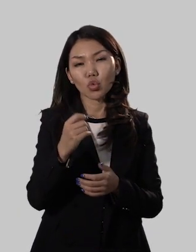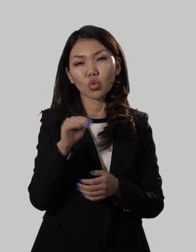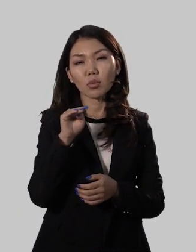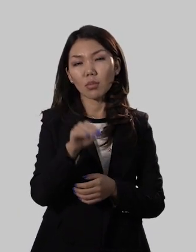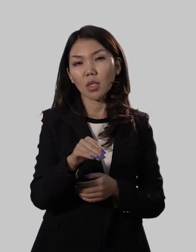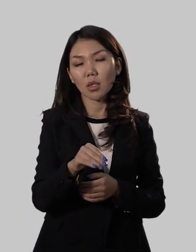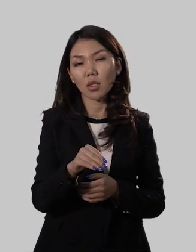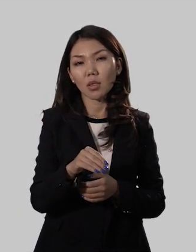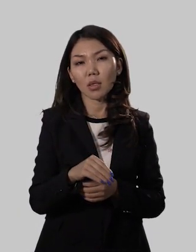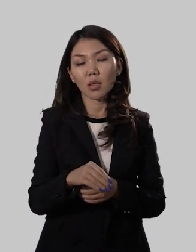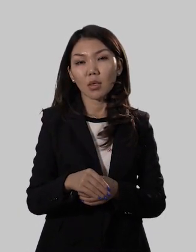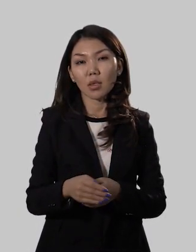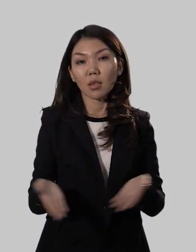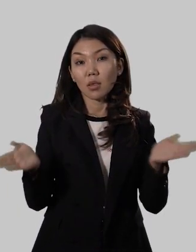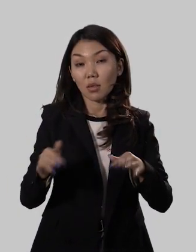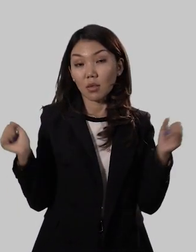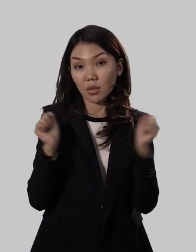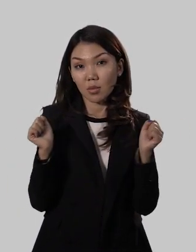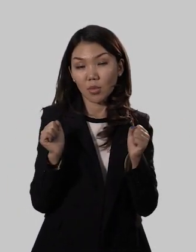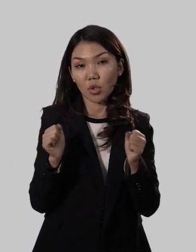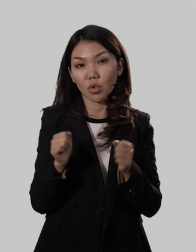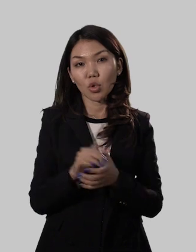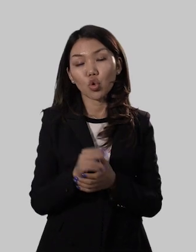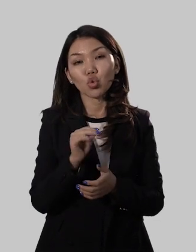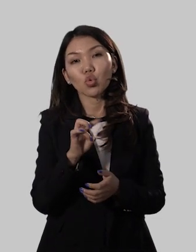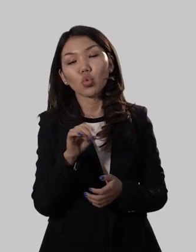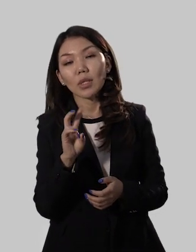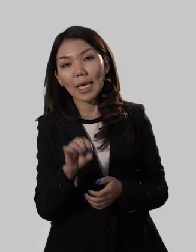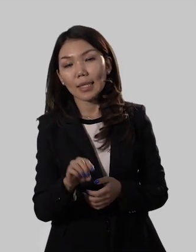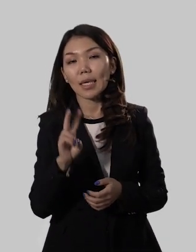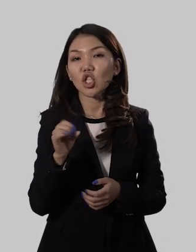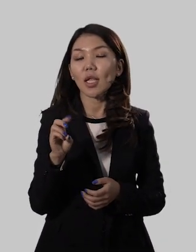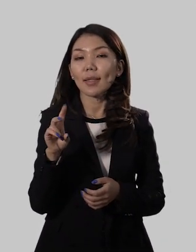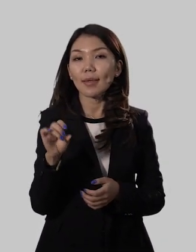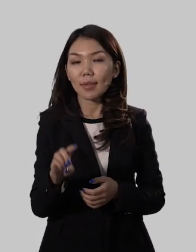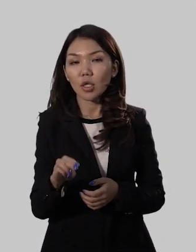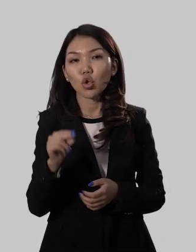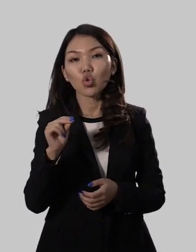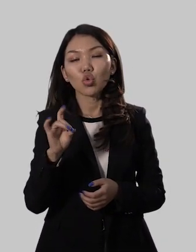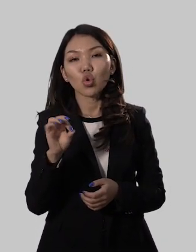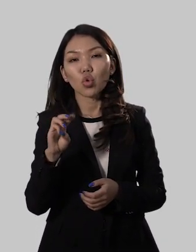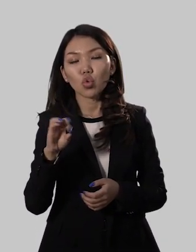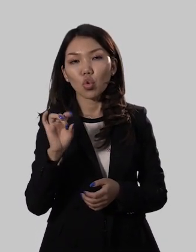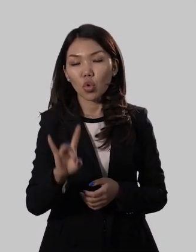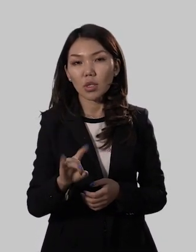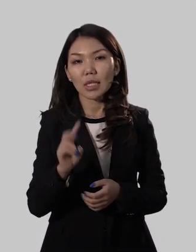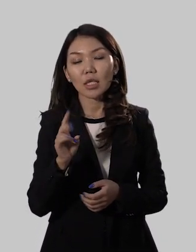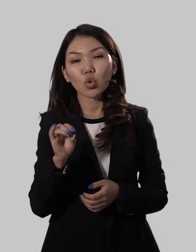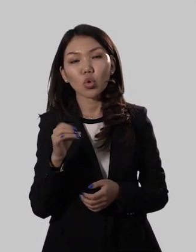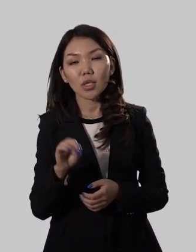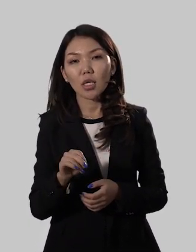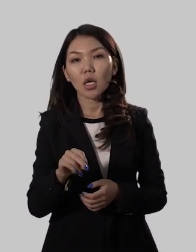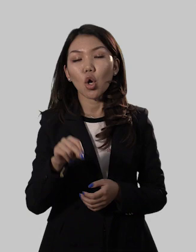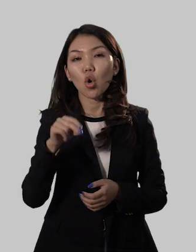түрү кышташат. Алар чулдуктар, кашкалдактар, чүрөктөр, кыл